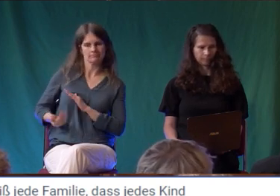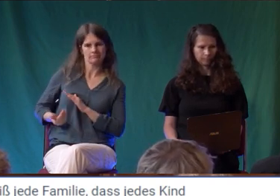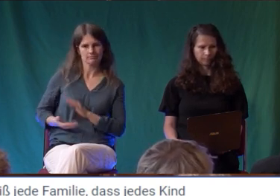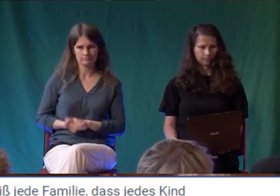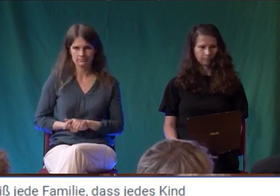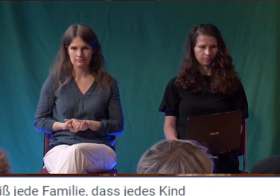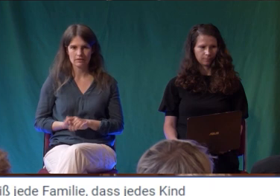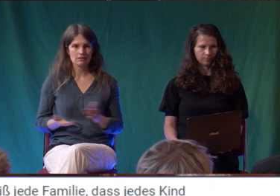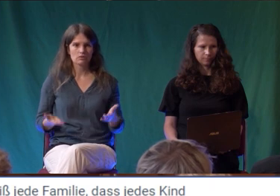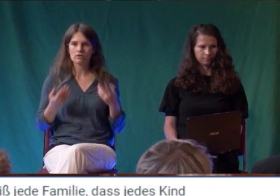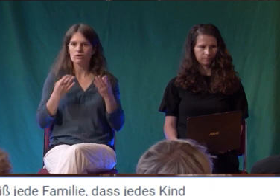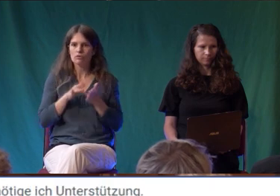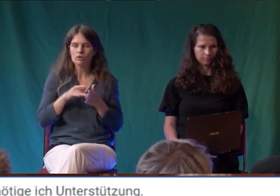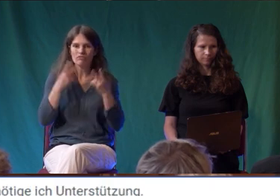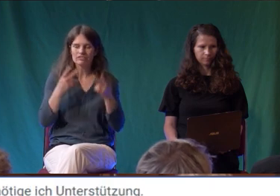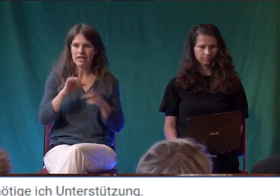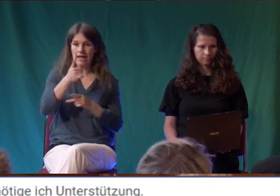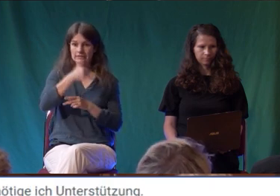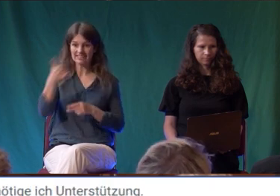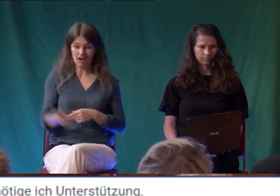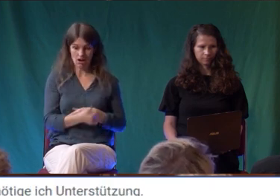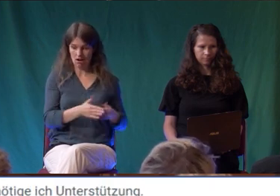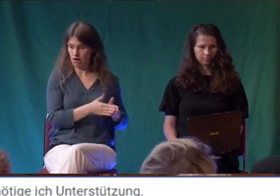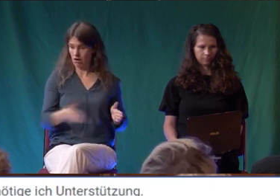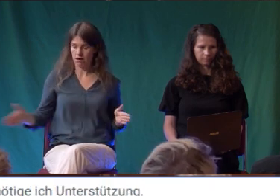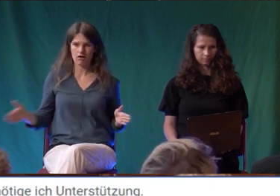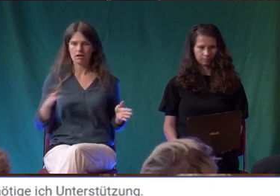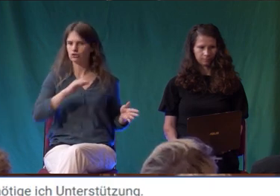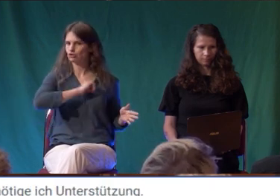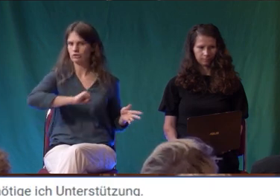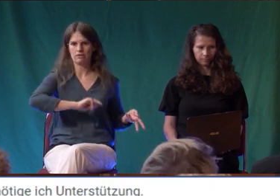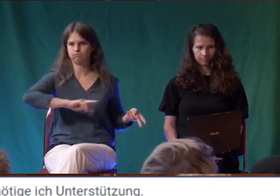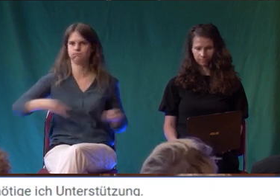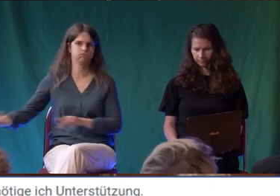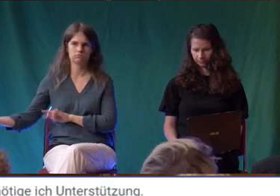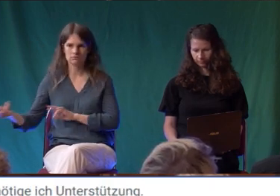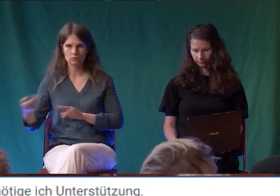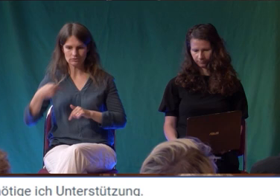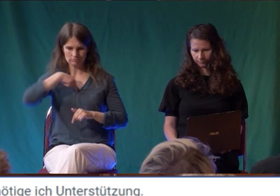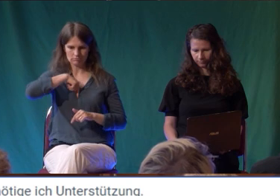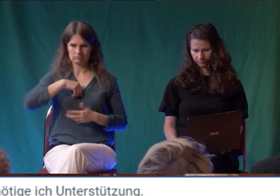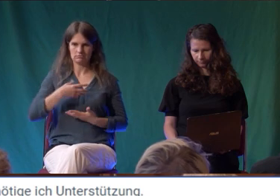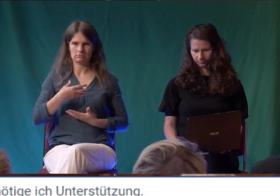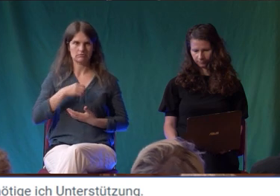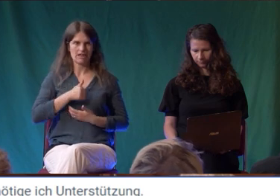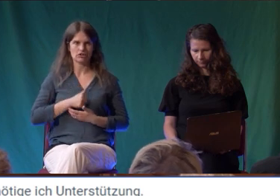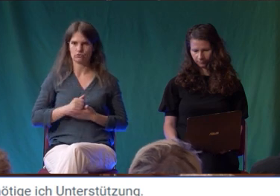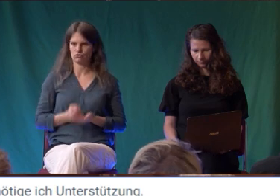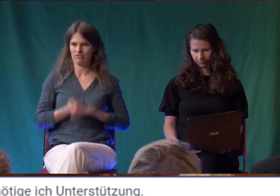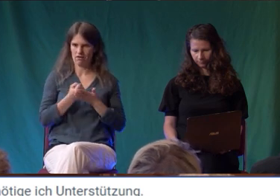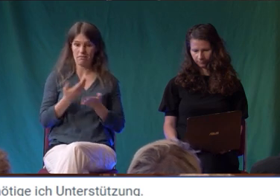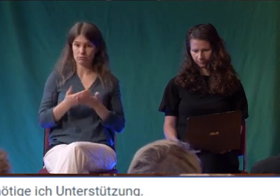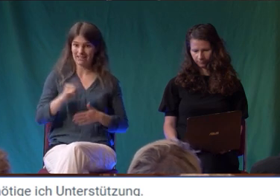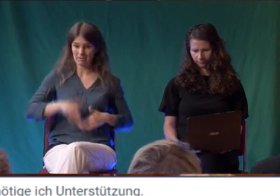sich ja sehr viel und das ist das Problem das gut einschätzen zu können man kann auch schwangeren Frau die das erste Mal ein Kind erwartet